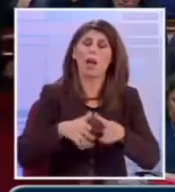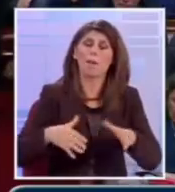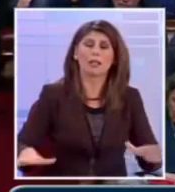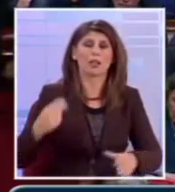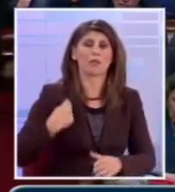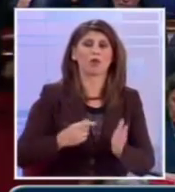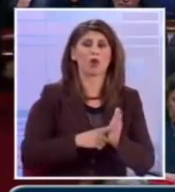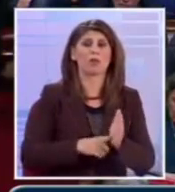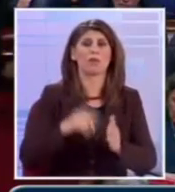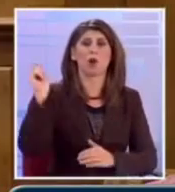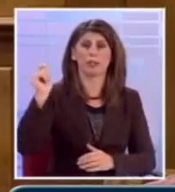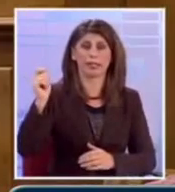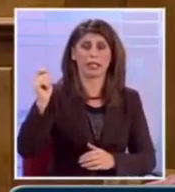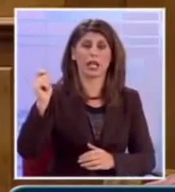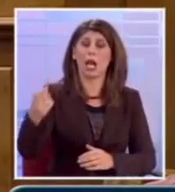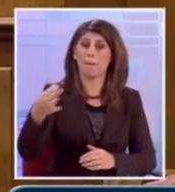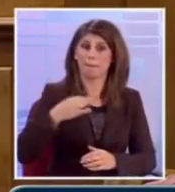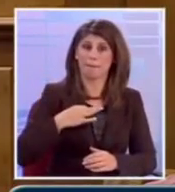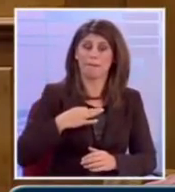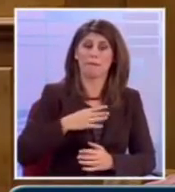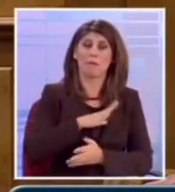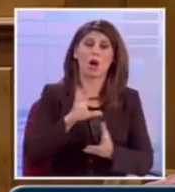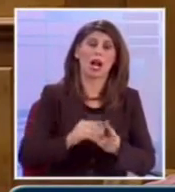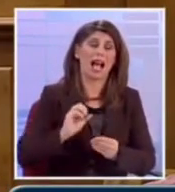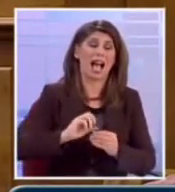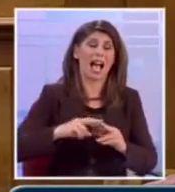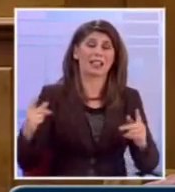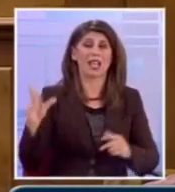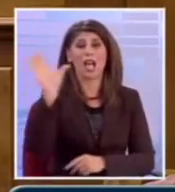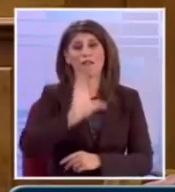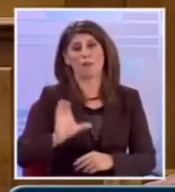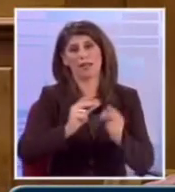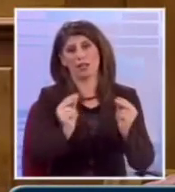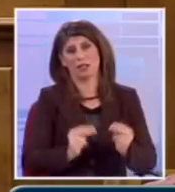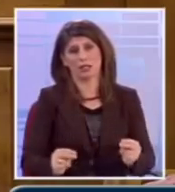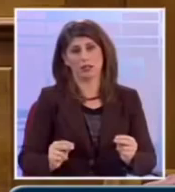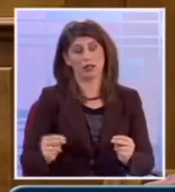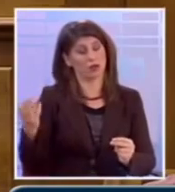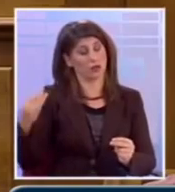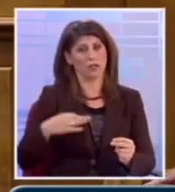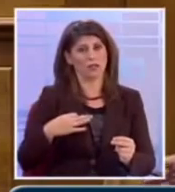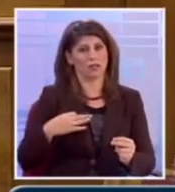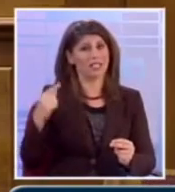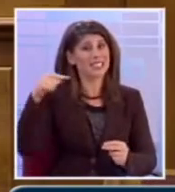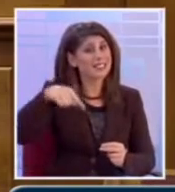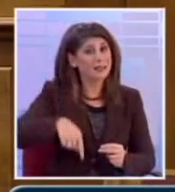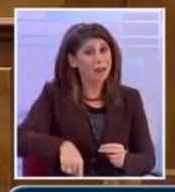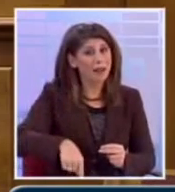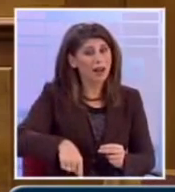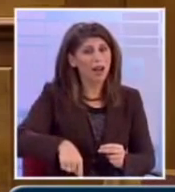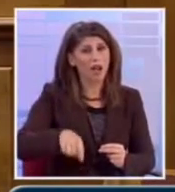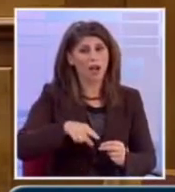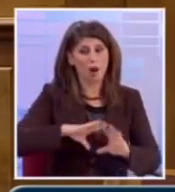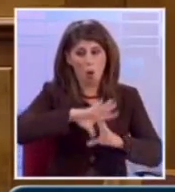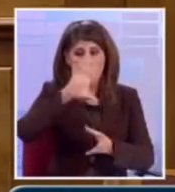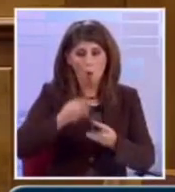πολιτική. Μας λέγατε ότι αυτές είναι αντιευρωπαϊκές λύσεις. Σήμερα αυτές